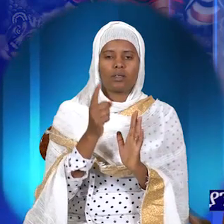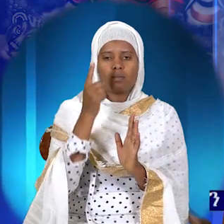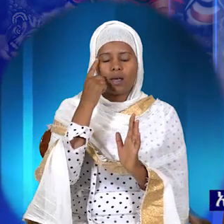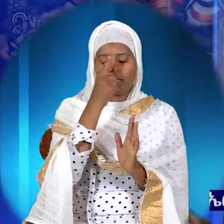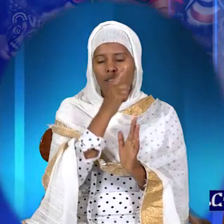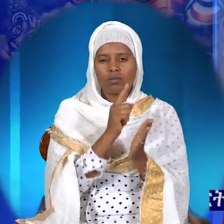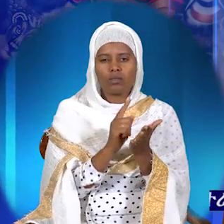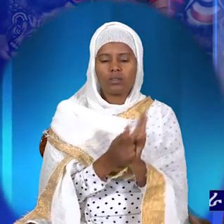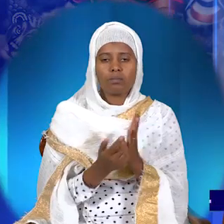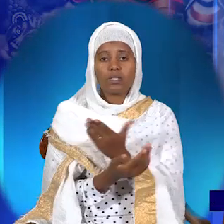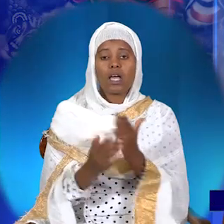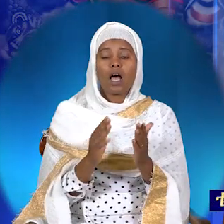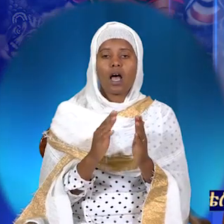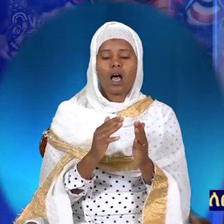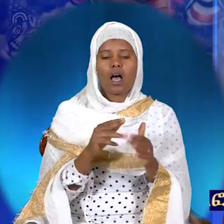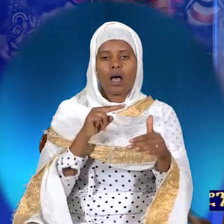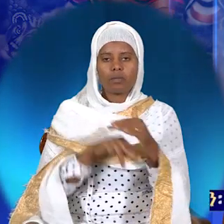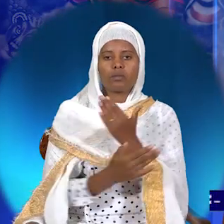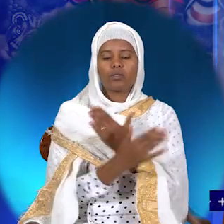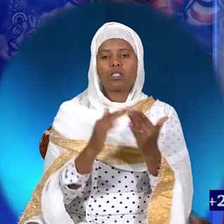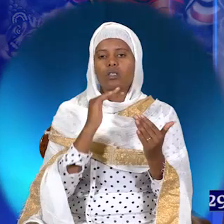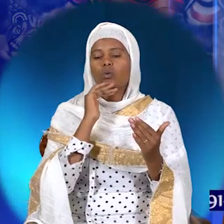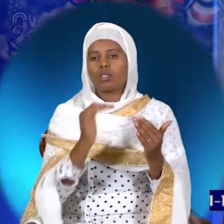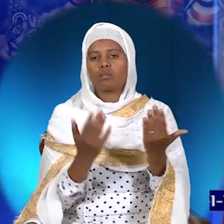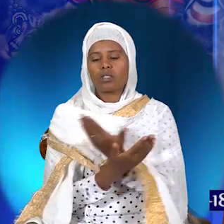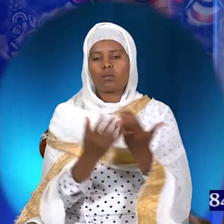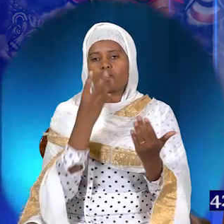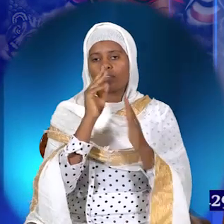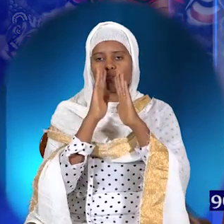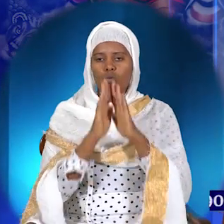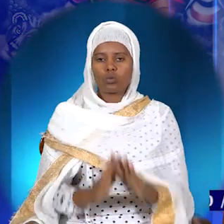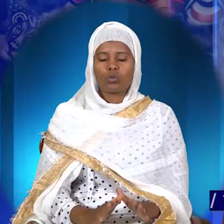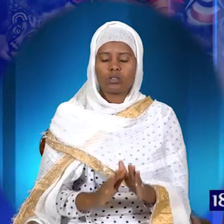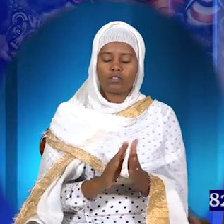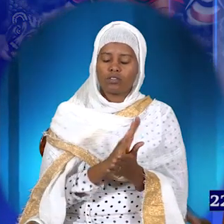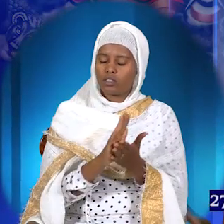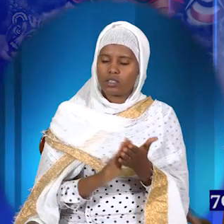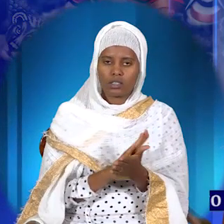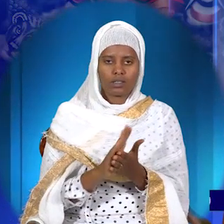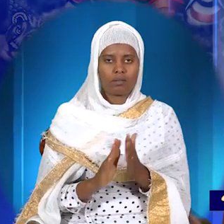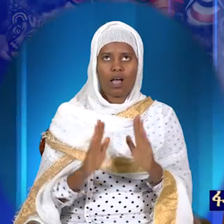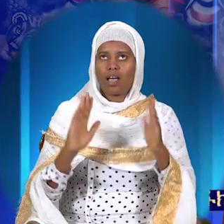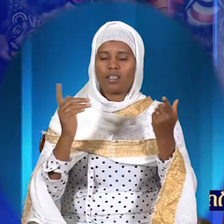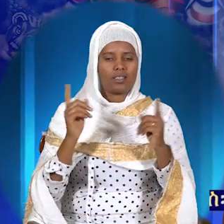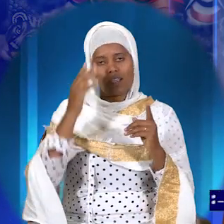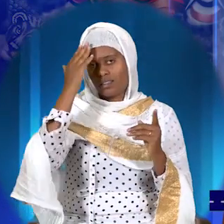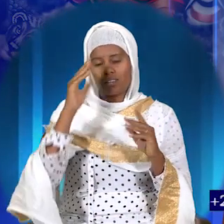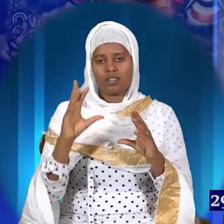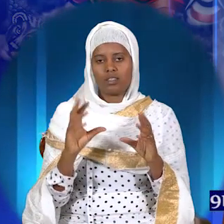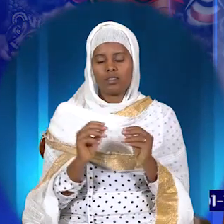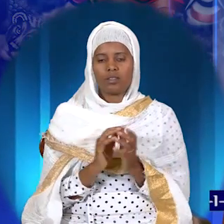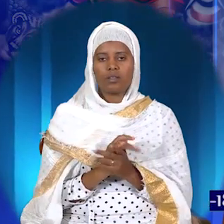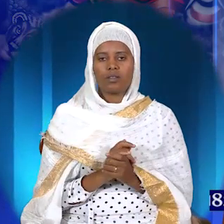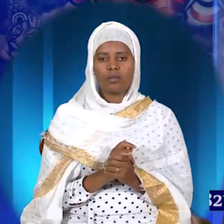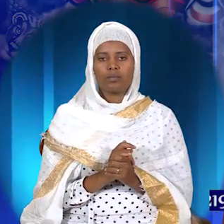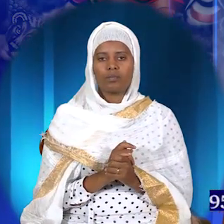ዓይን እውን ትኹን ብዘይ ኣብን ብዘይ ወልድን ብዘይ መንፈስ ቅዱስን ሓንቲ ሰዓት ወላ እውን ከም ቋሕሰም ነይሩ ኣይበሃልን እዩ